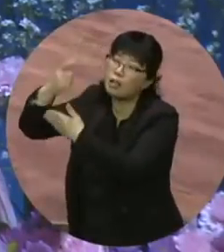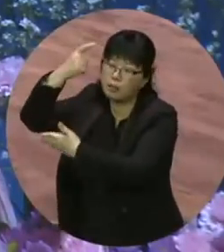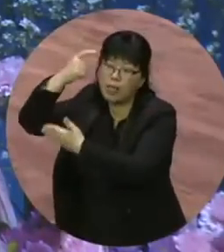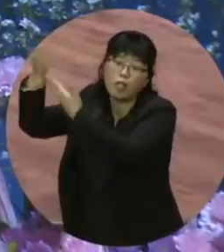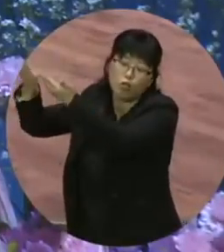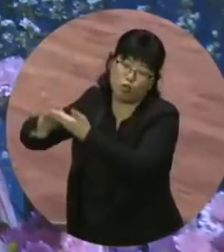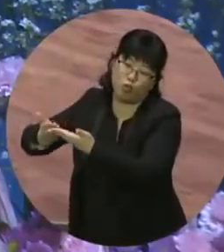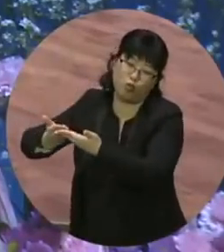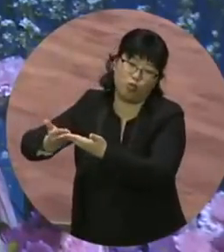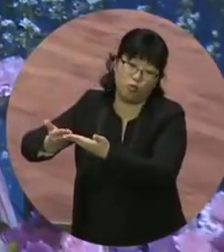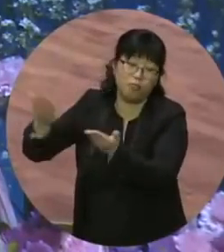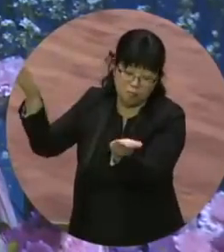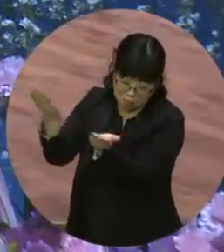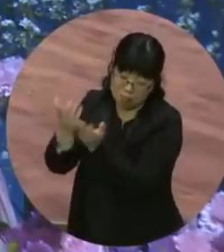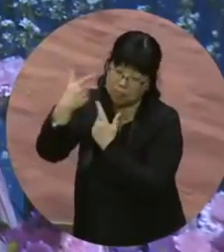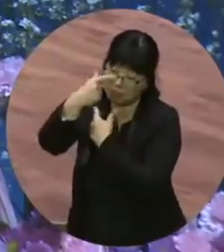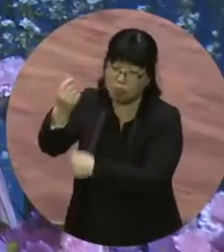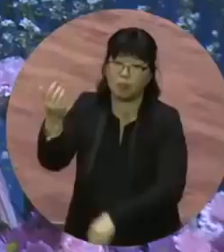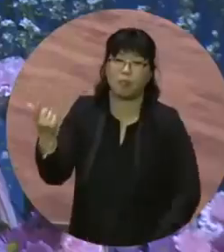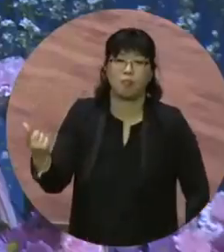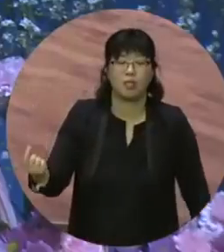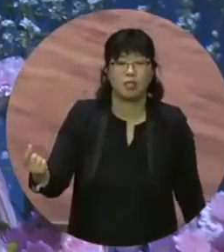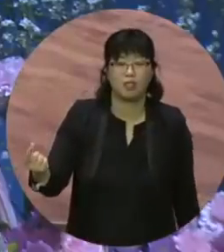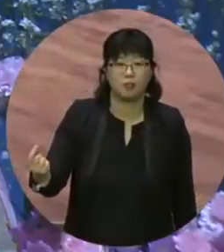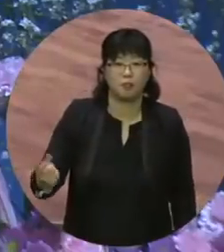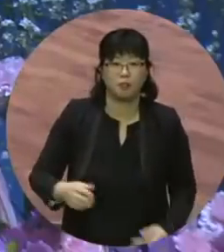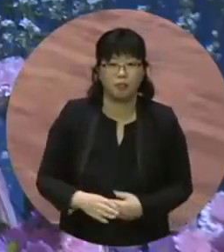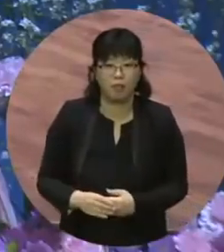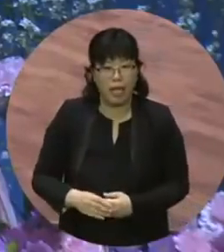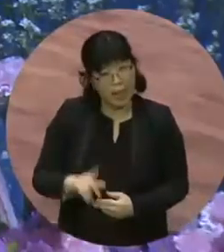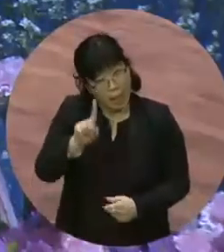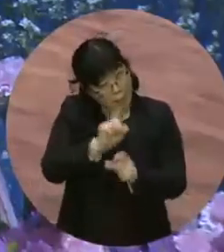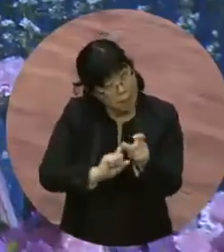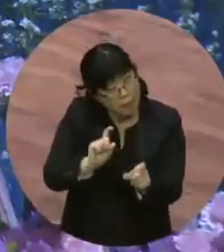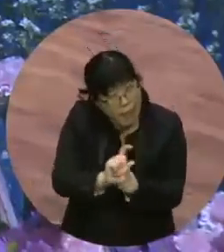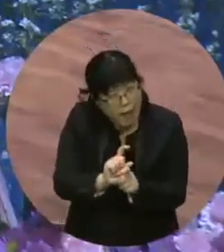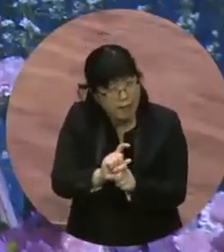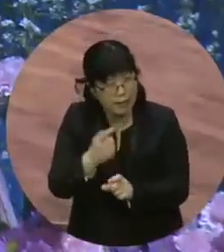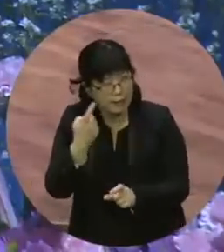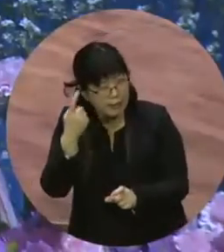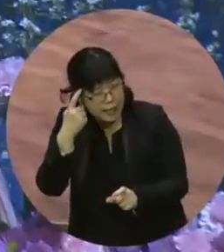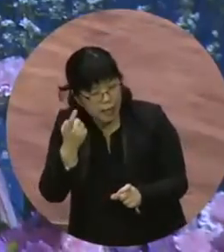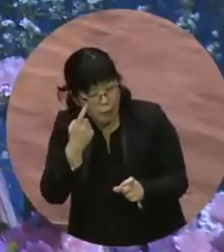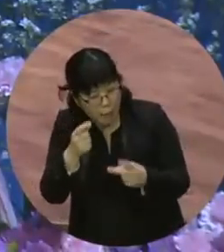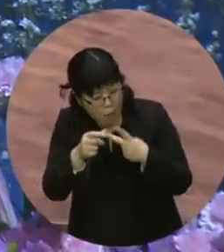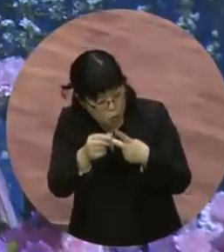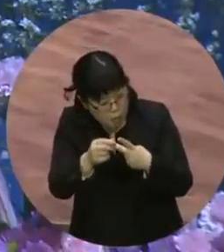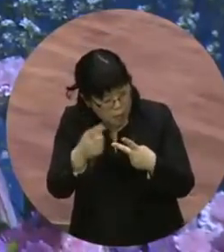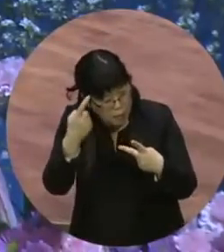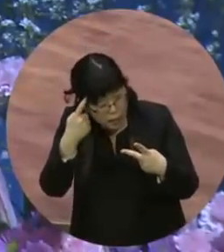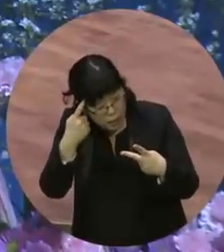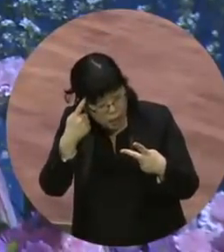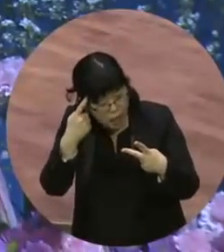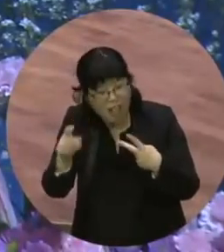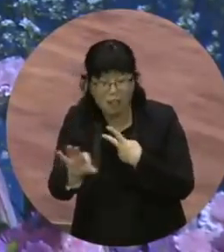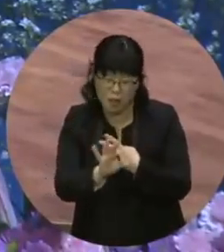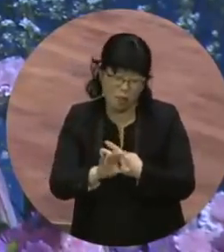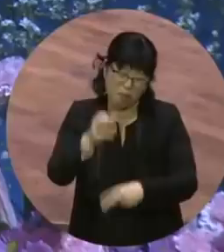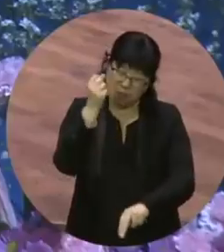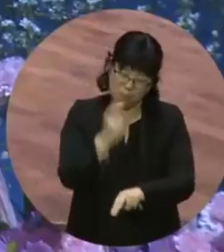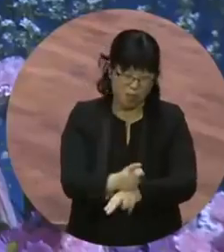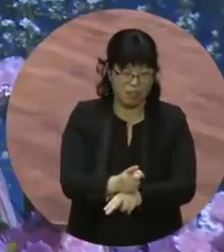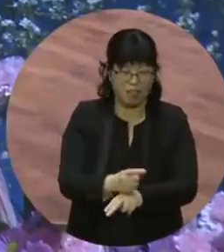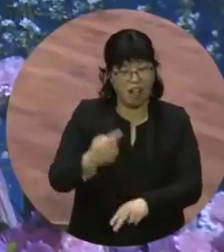오래 꺼버리는 거. 그래서요, 하나님의 뜻만이 온전히 서기 때문에 이 말씀, 이